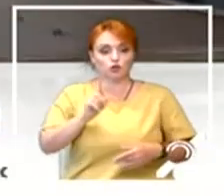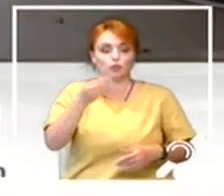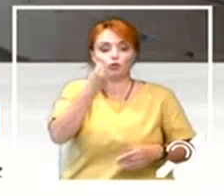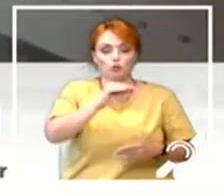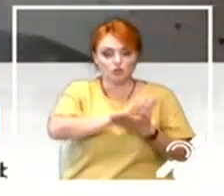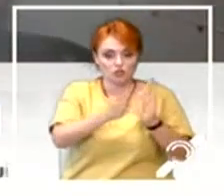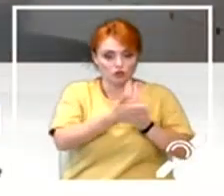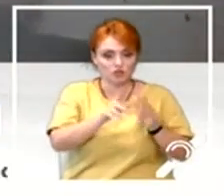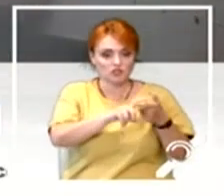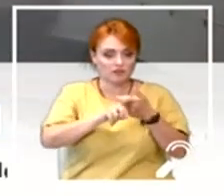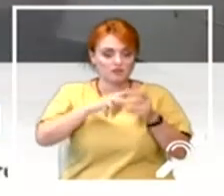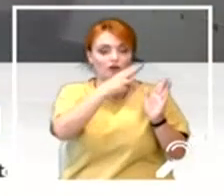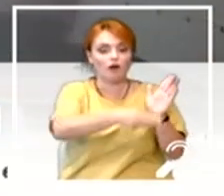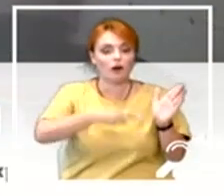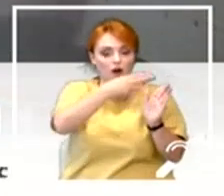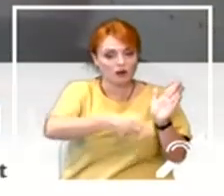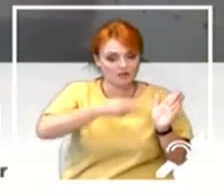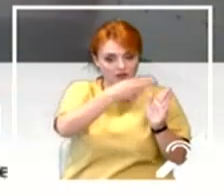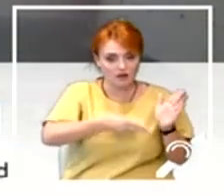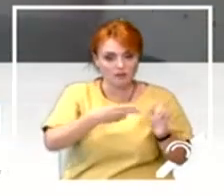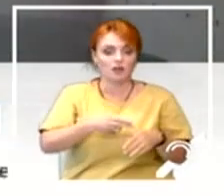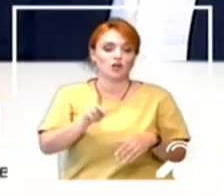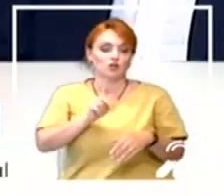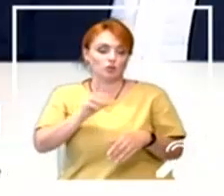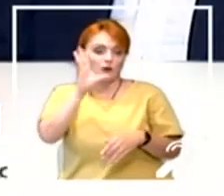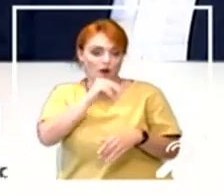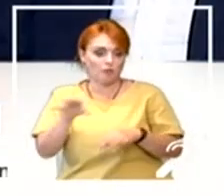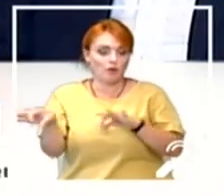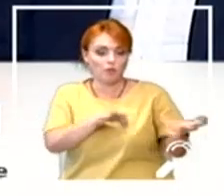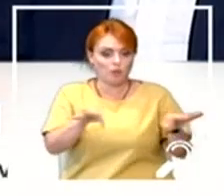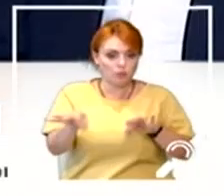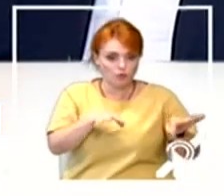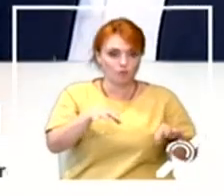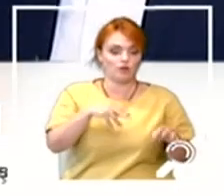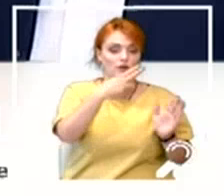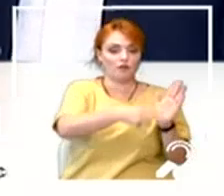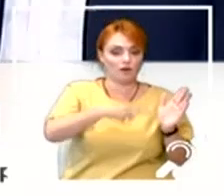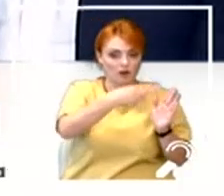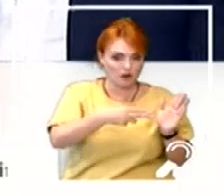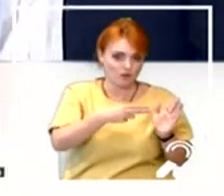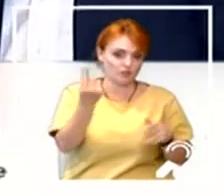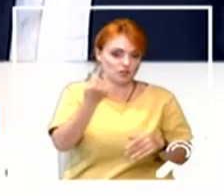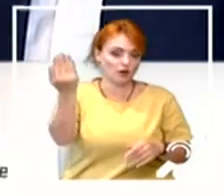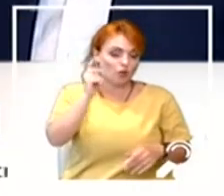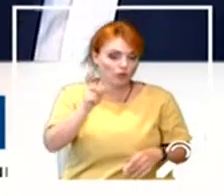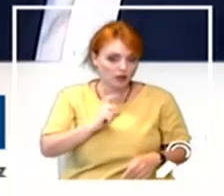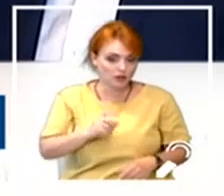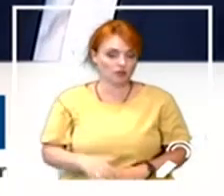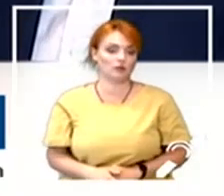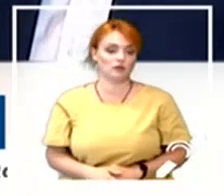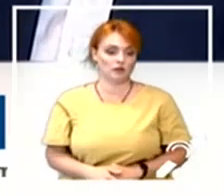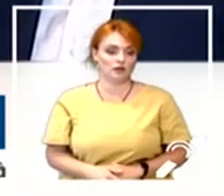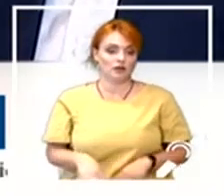că am vorbit despre investițiile în vările din Republica Moldova. Am discutat de asemenea o